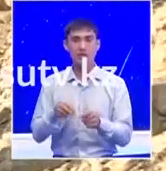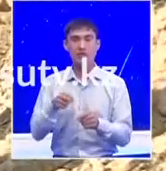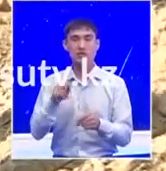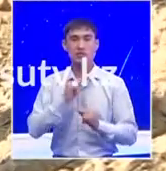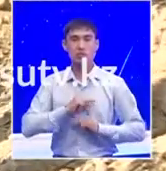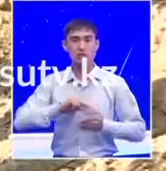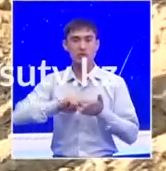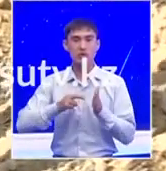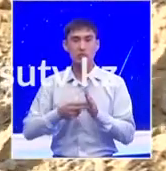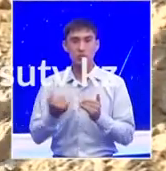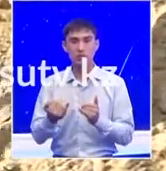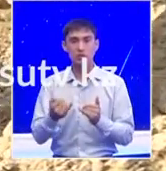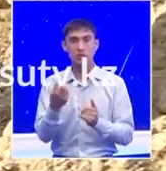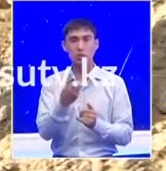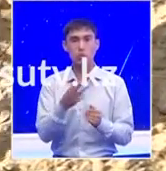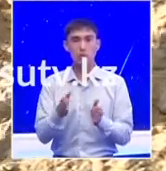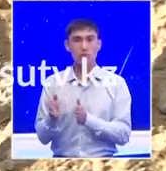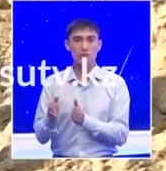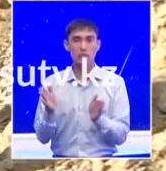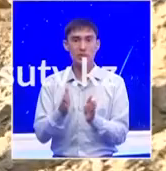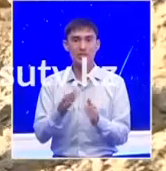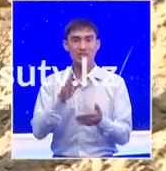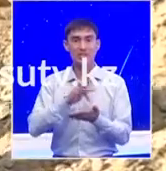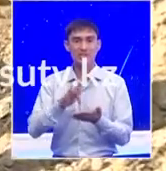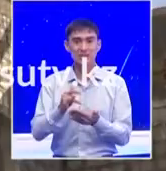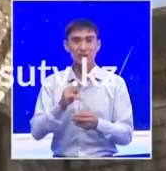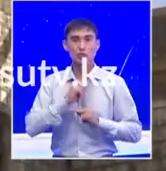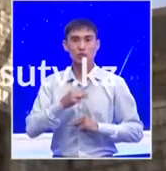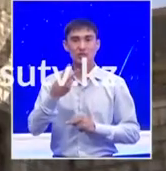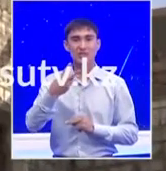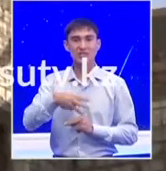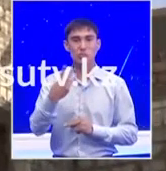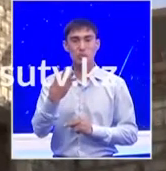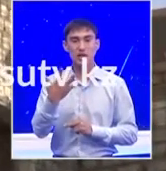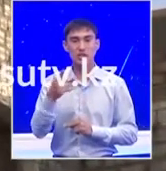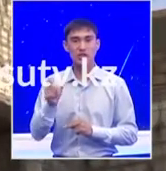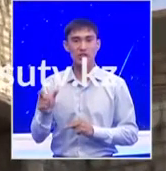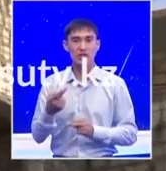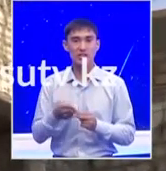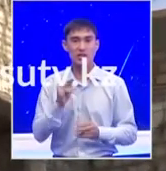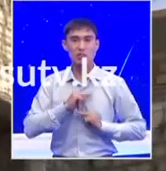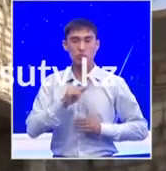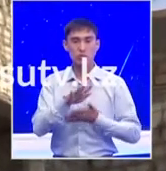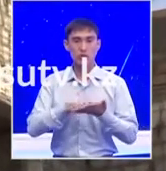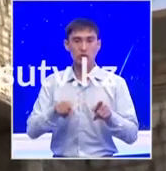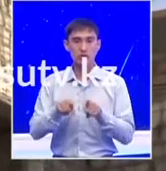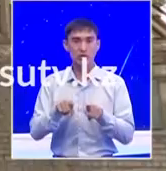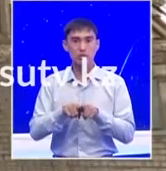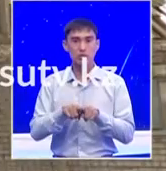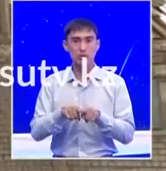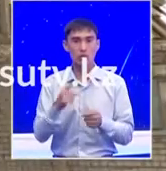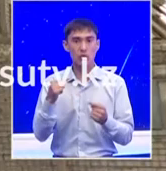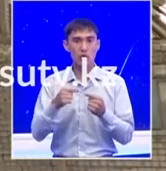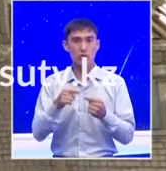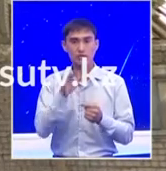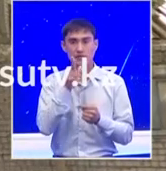работы. В трех блоках, включая строительство мини-центра, на объекте трудятся около 35 человек. И если работы продолжатся в таком темпе, то к